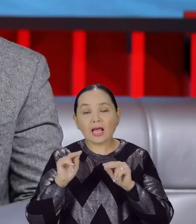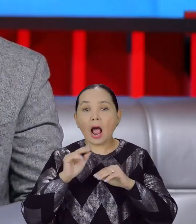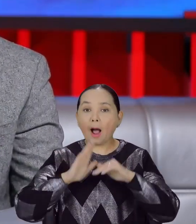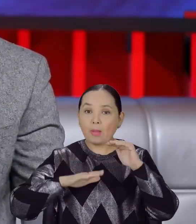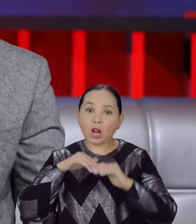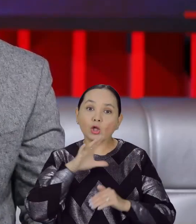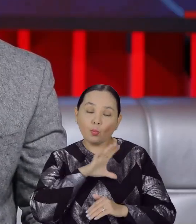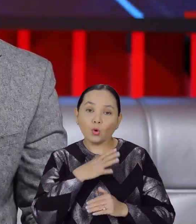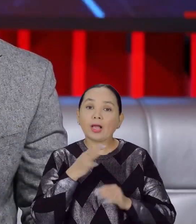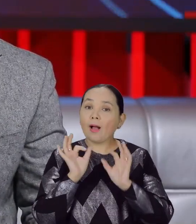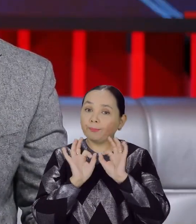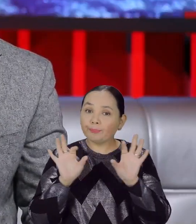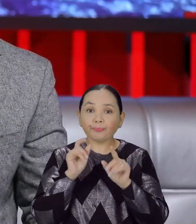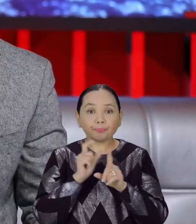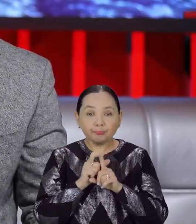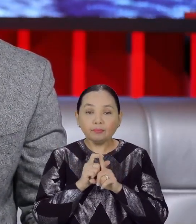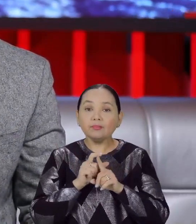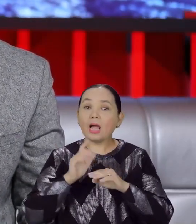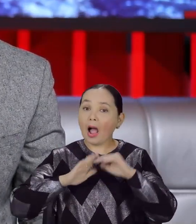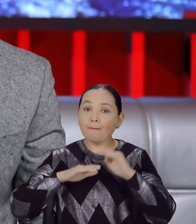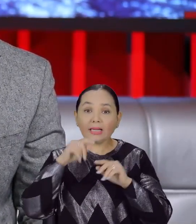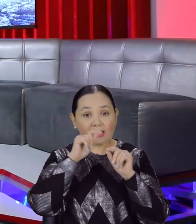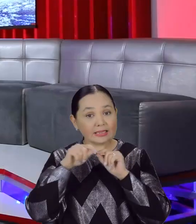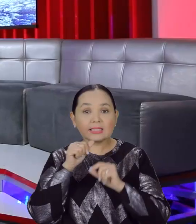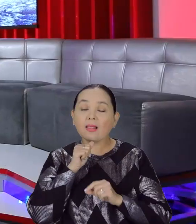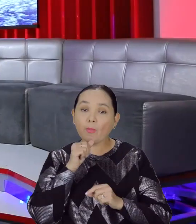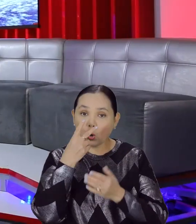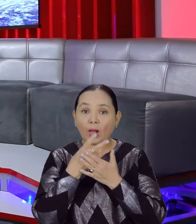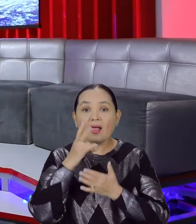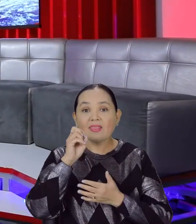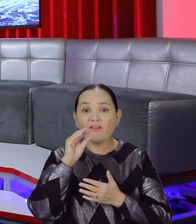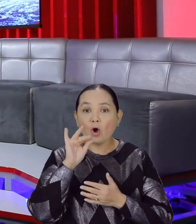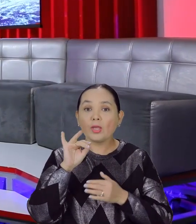ham bo'lgan. Aytilgan gaplarni amalda sinab ko'rganlar orasida navoiylik